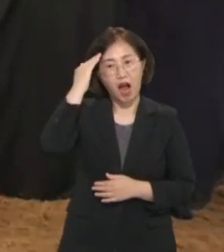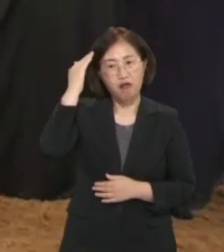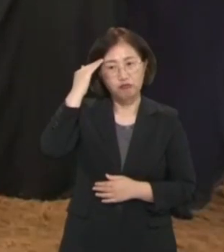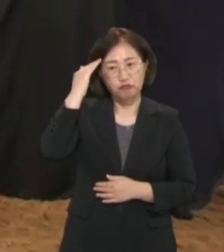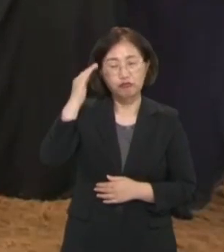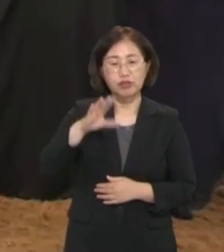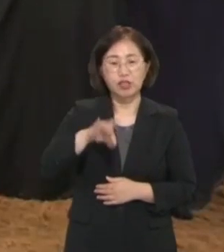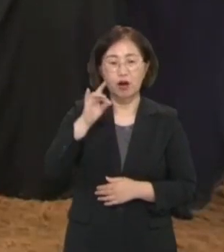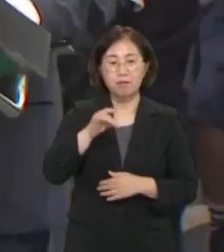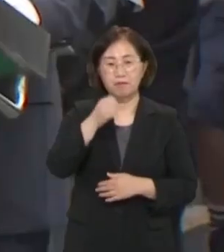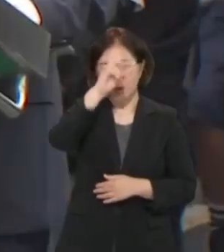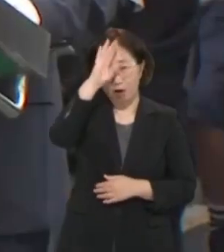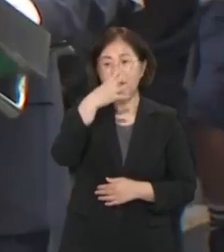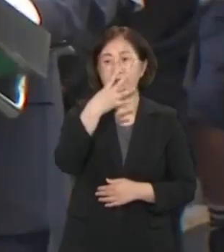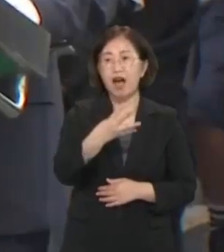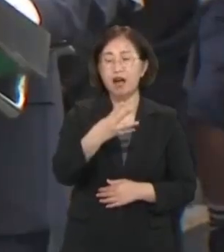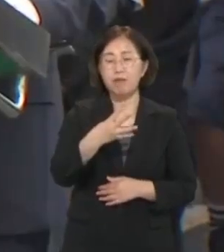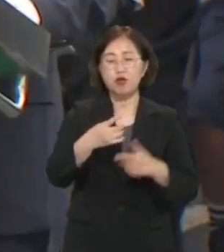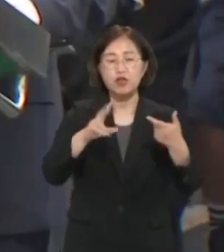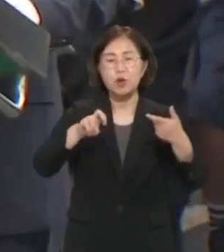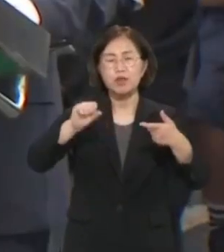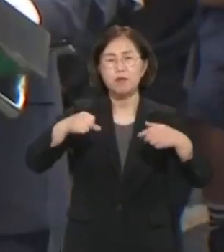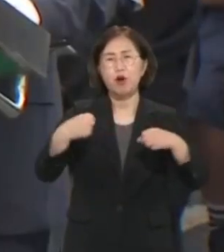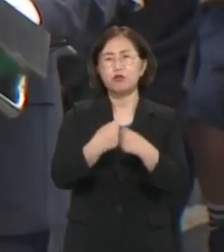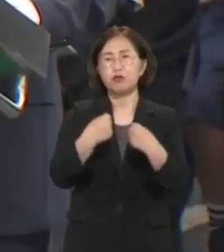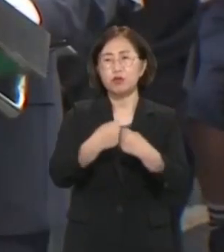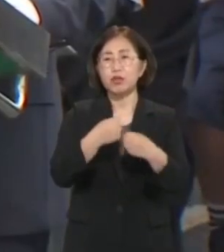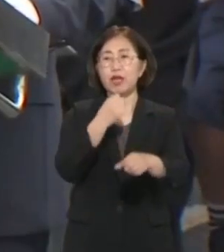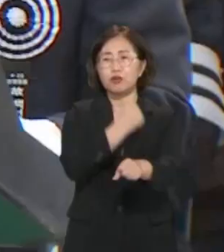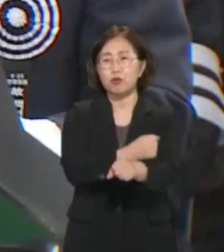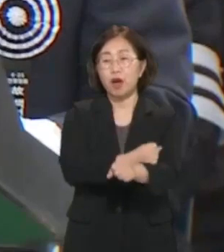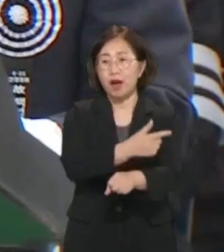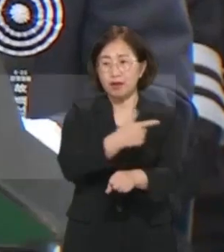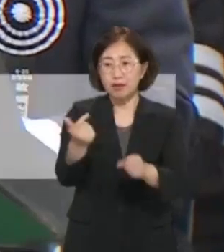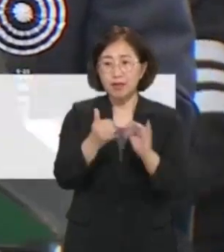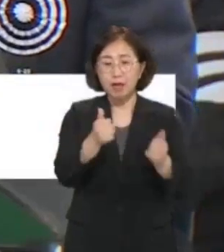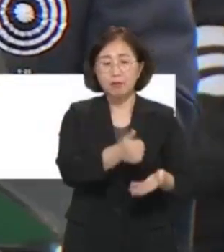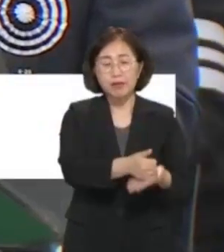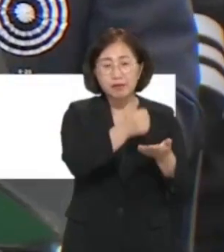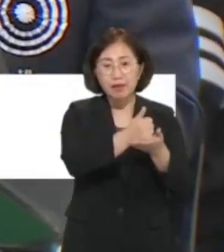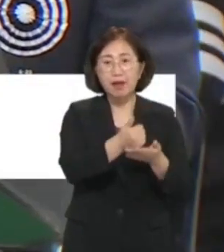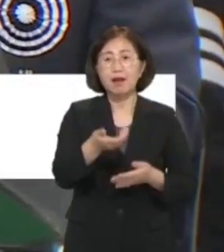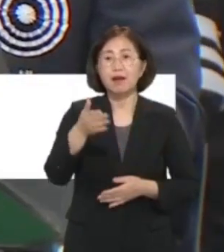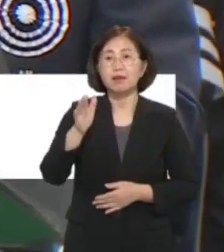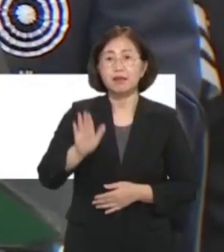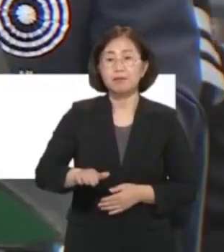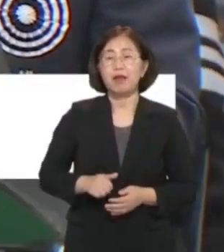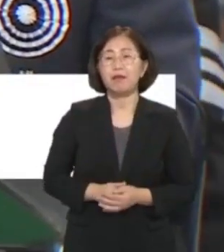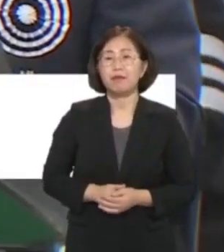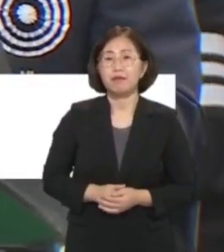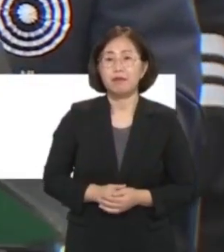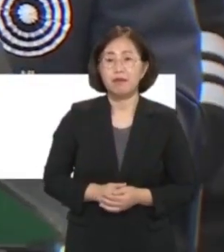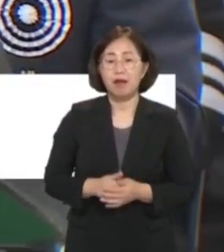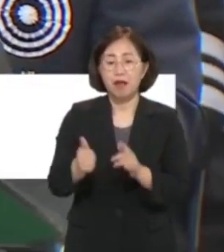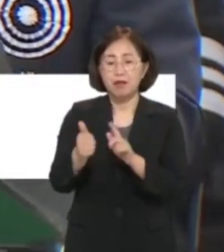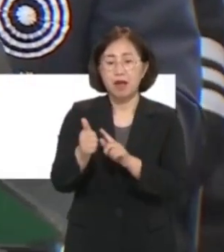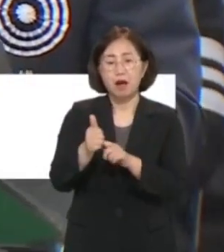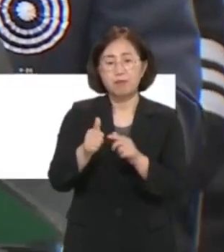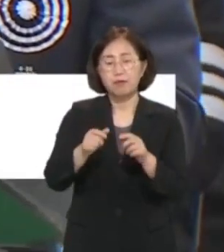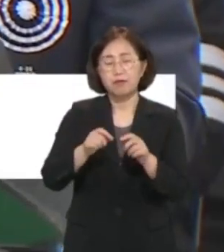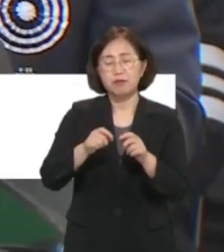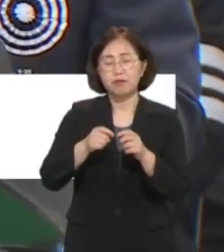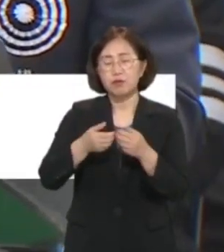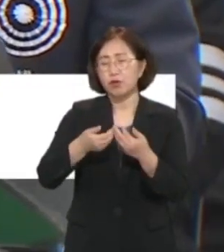장군이자 6.25 전쟁의 영웅으로 추앙받지만 백선엽 장군님을 오늘 이렇게 영원히 떠나보내야